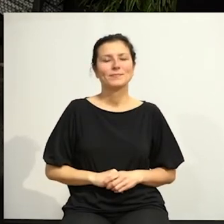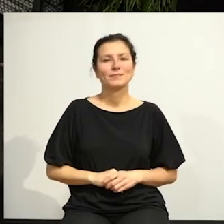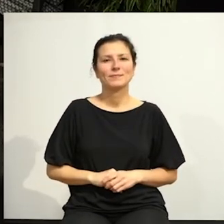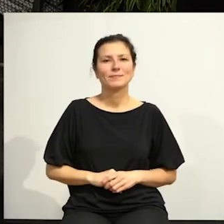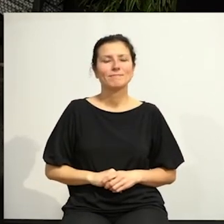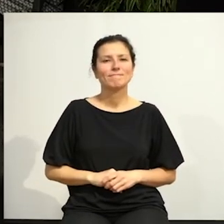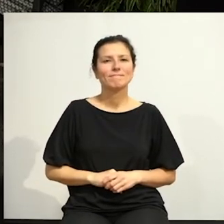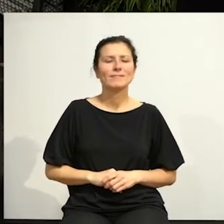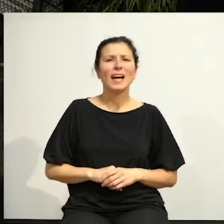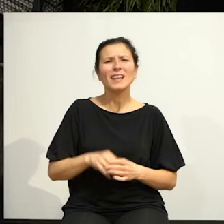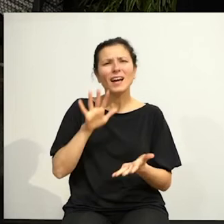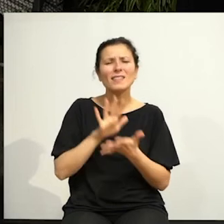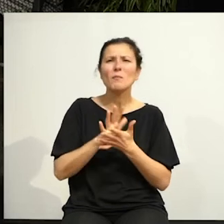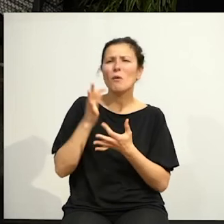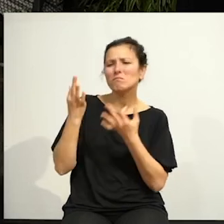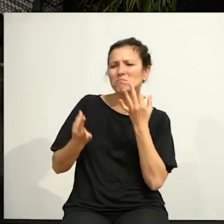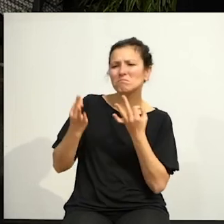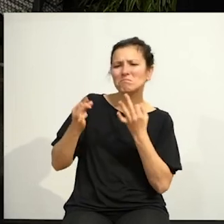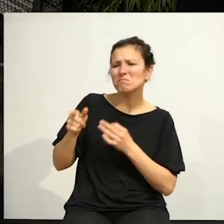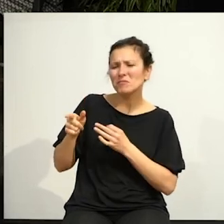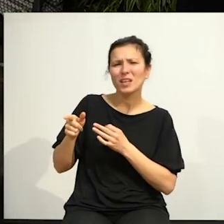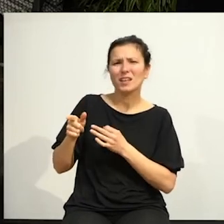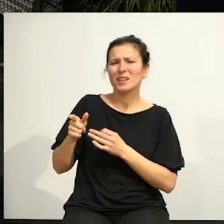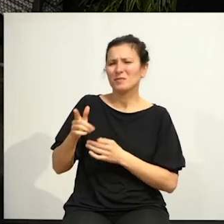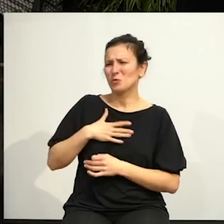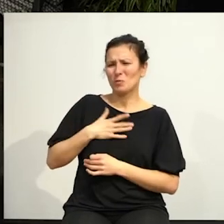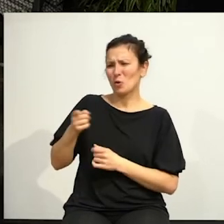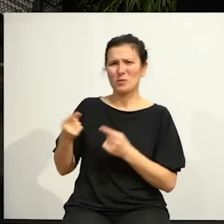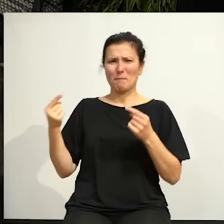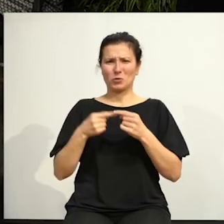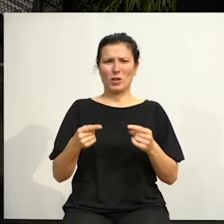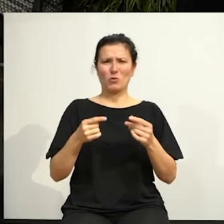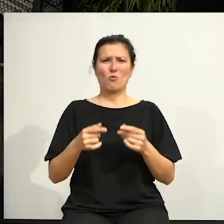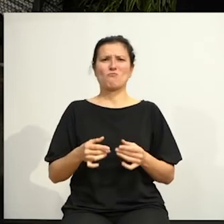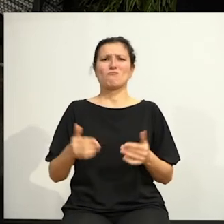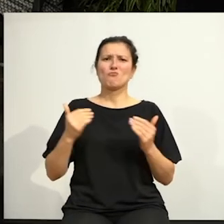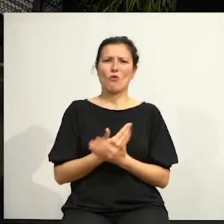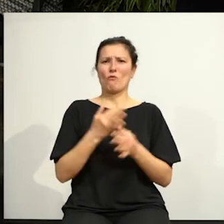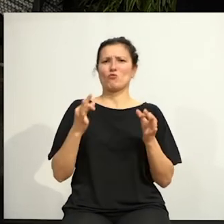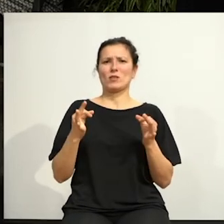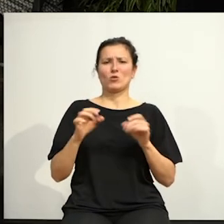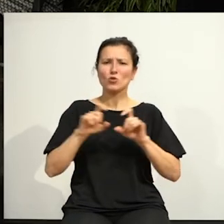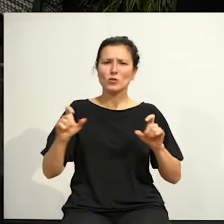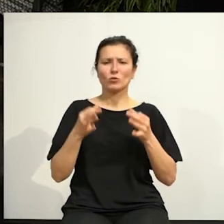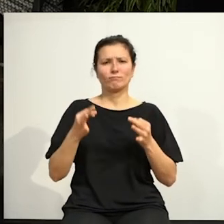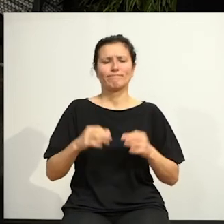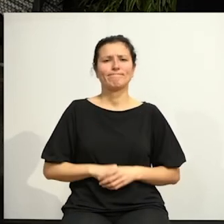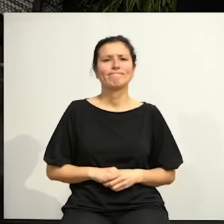przeciętna nie sytuuje go w nowoczesności po prostu, tak? No to ma być ten, jak się też dowiedziałem